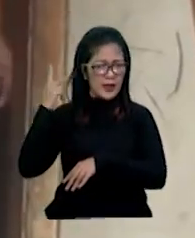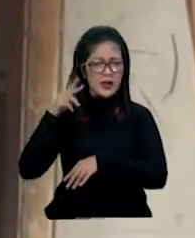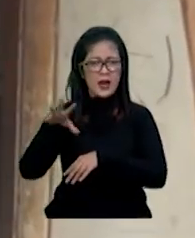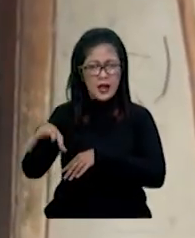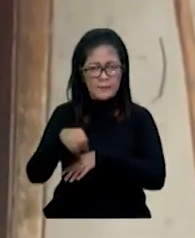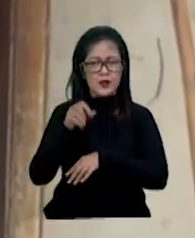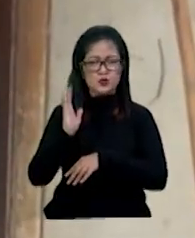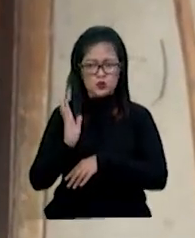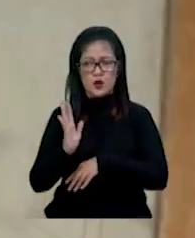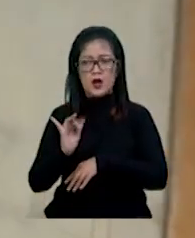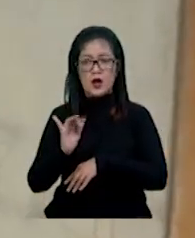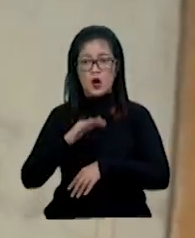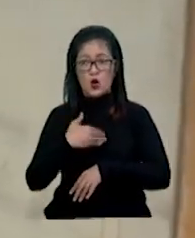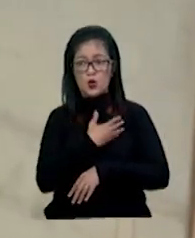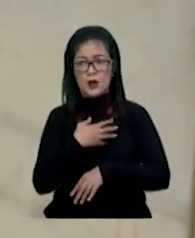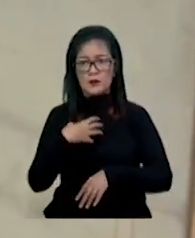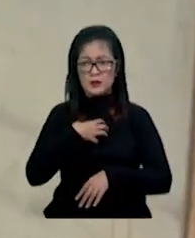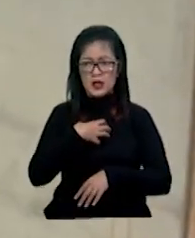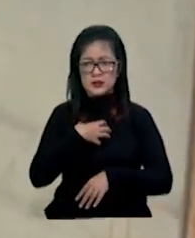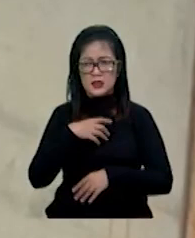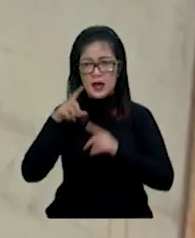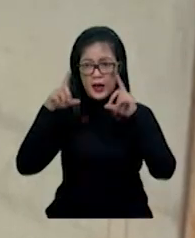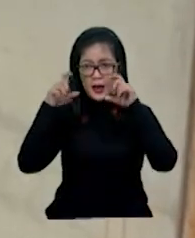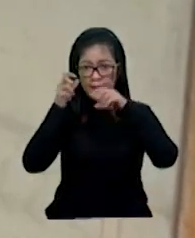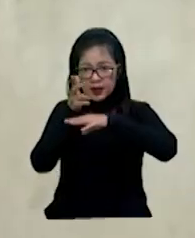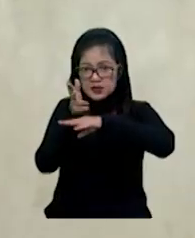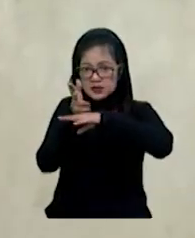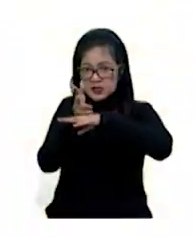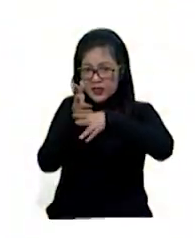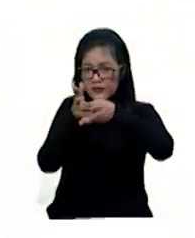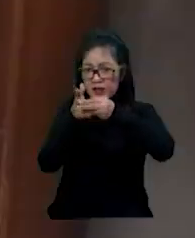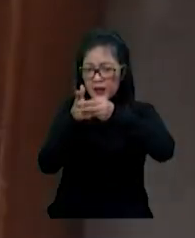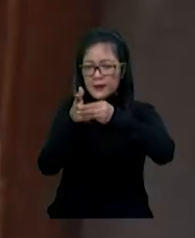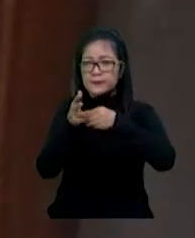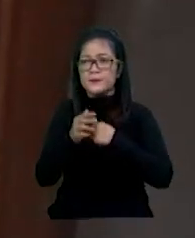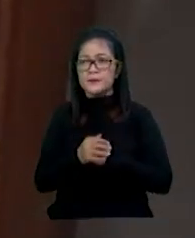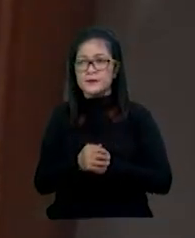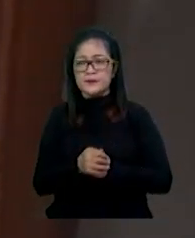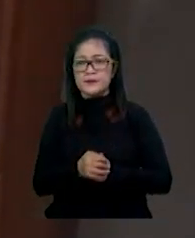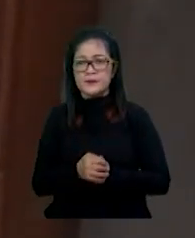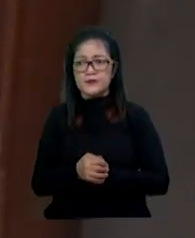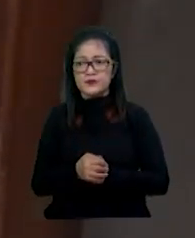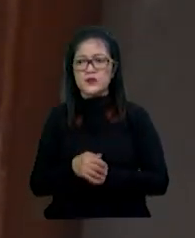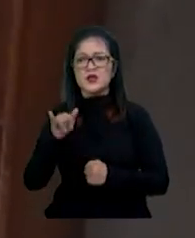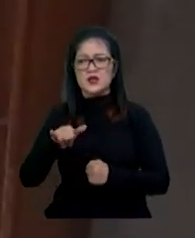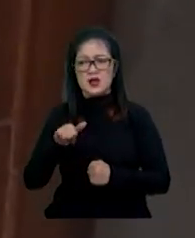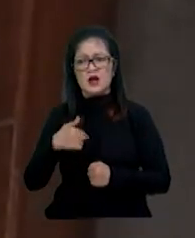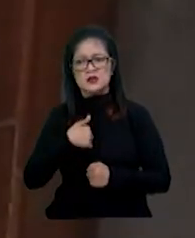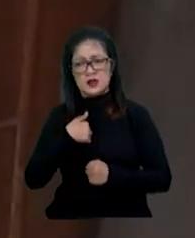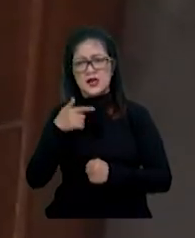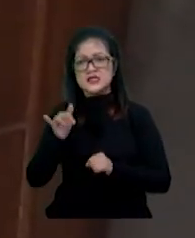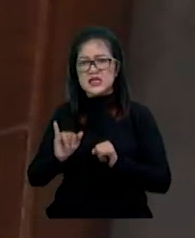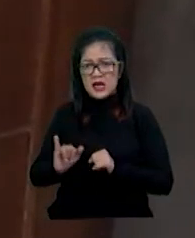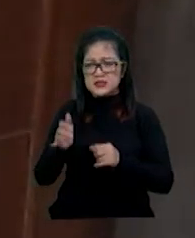Korban yang penasaran meletakkan telepon genggam untuk merekam ke arah jemuran pakaian. Ajak mbak. Sengaja, saya sengaja